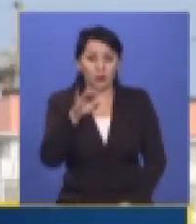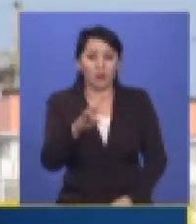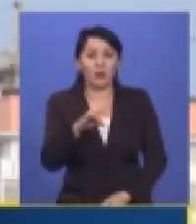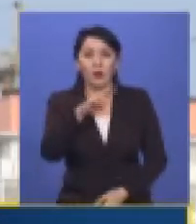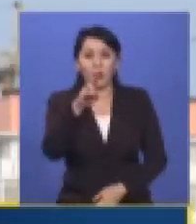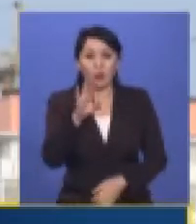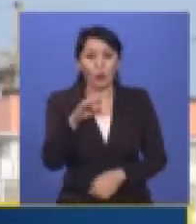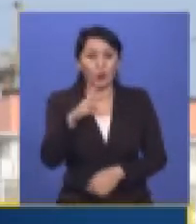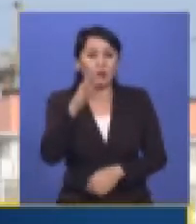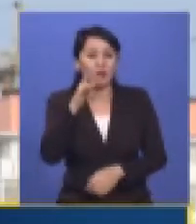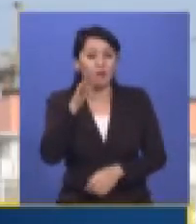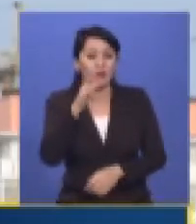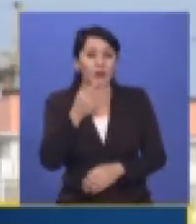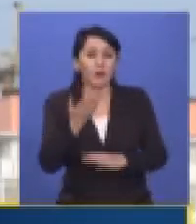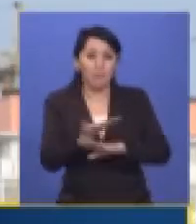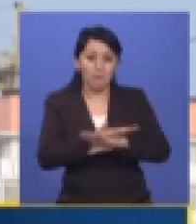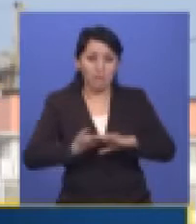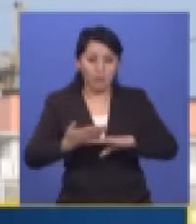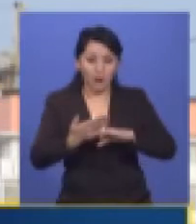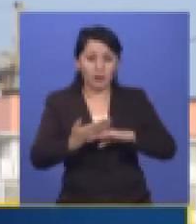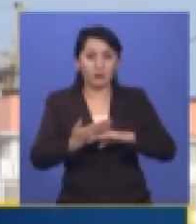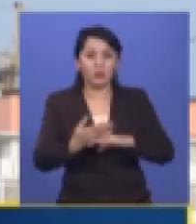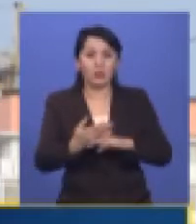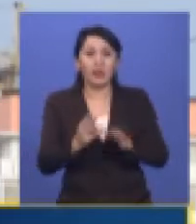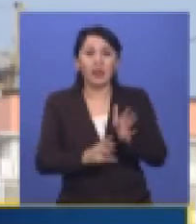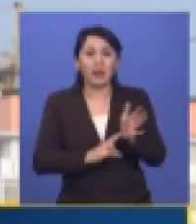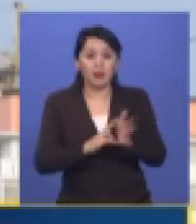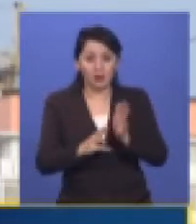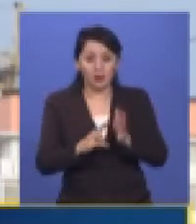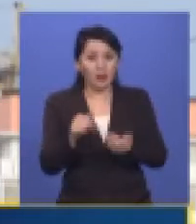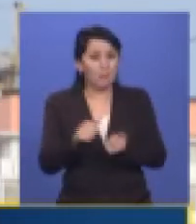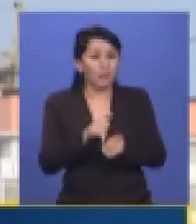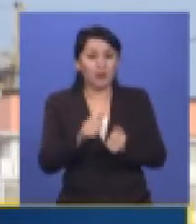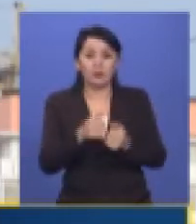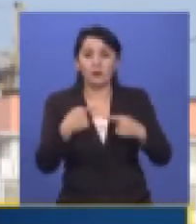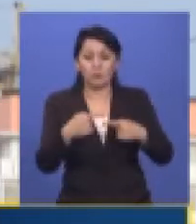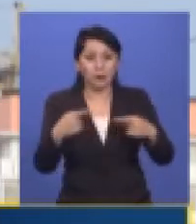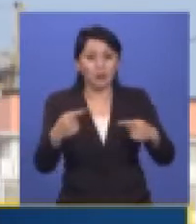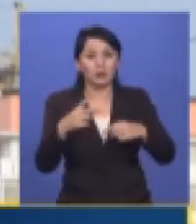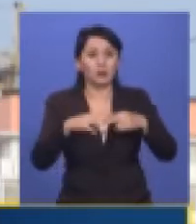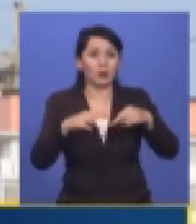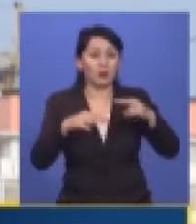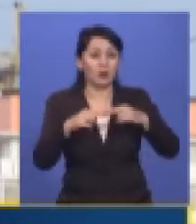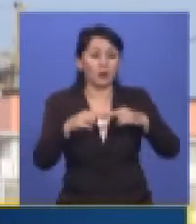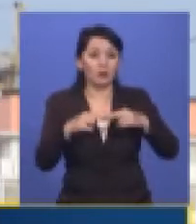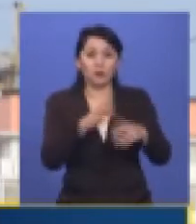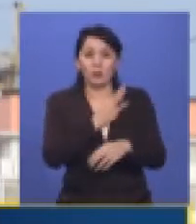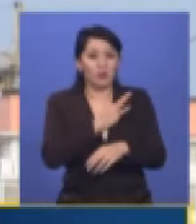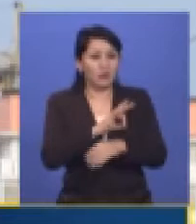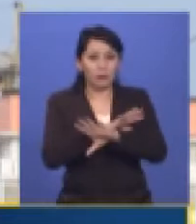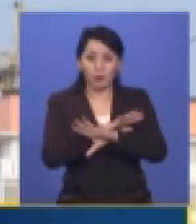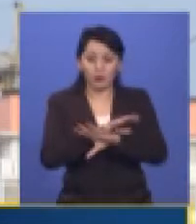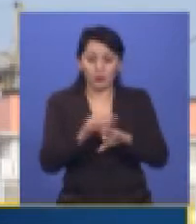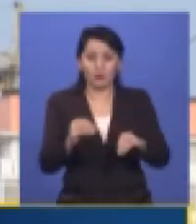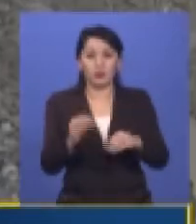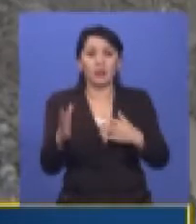мен тақтайлар уақытша төсөлді. Бұл көпір темір жолдың үстімен өткендіктен, қиыршық тас пен басқа да құрылыс материалдары жолға түспеу үшін солай